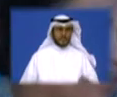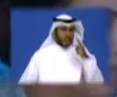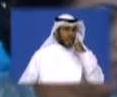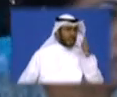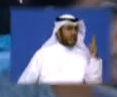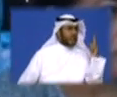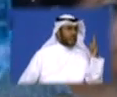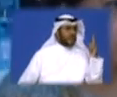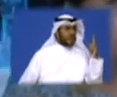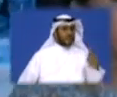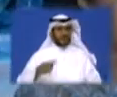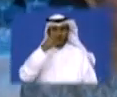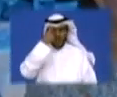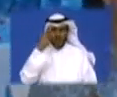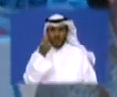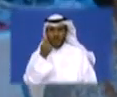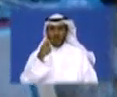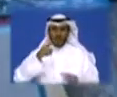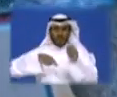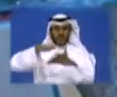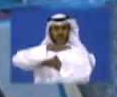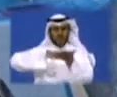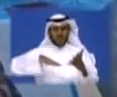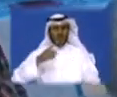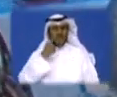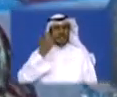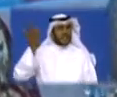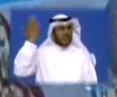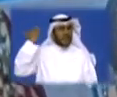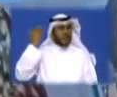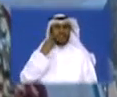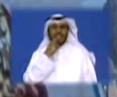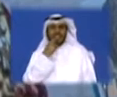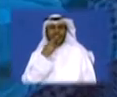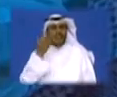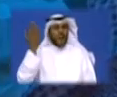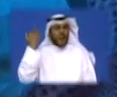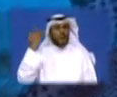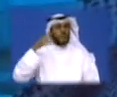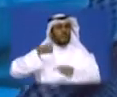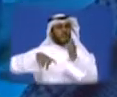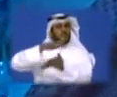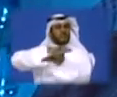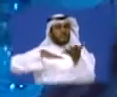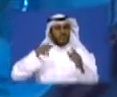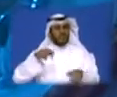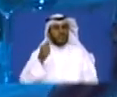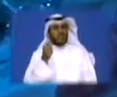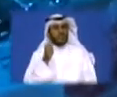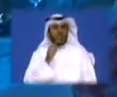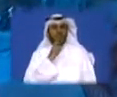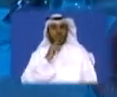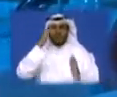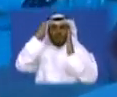في ضوء الأزمات المالية التي شهدتها أسواق العالم في السنوات الأخيرة وانعكاساتها المؤثرة على أوضاع